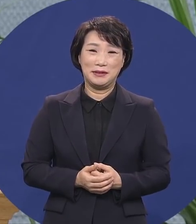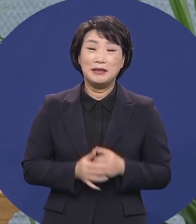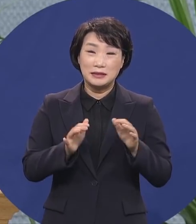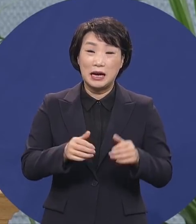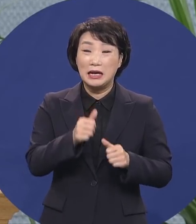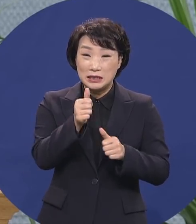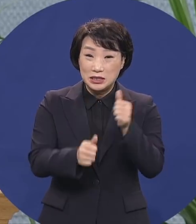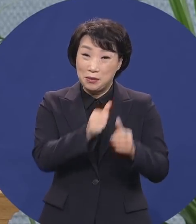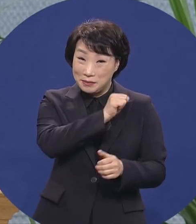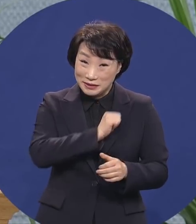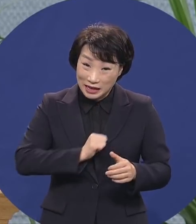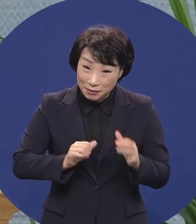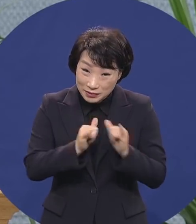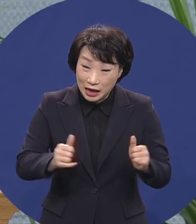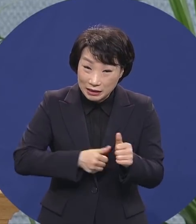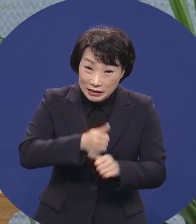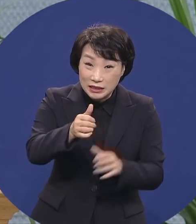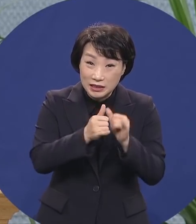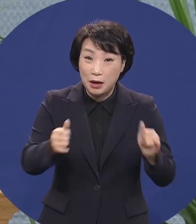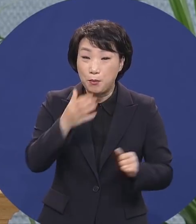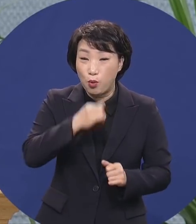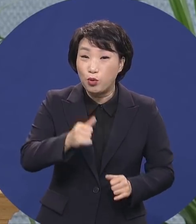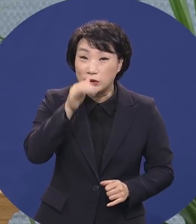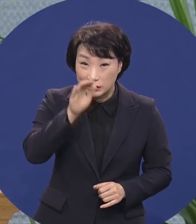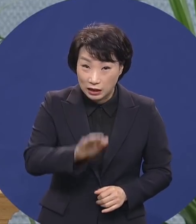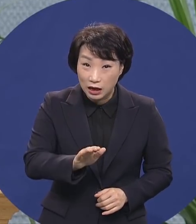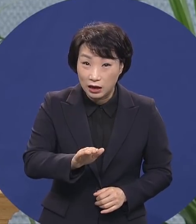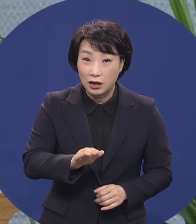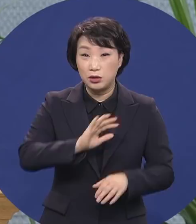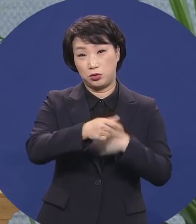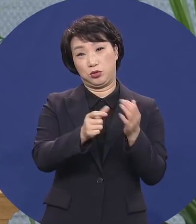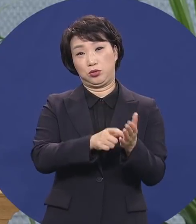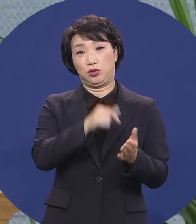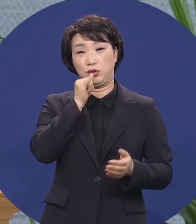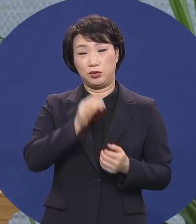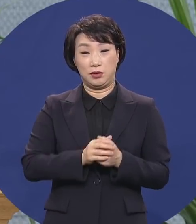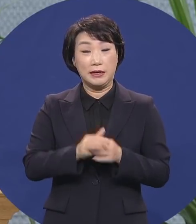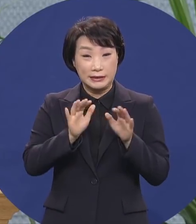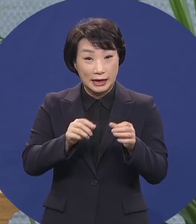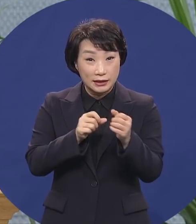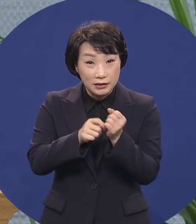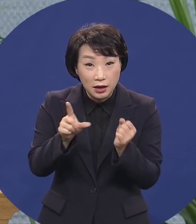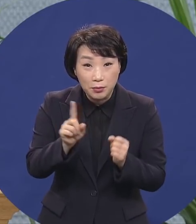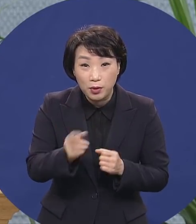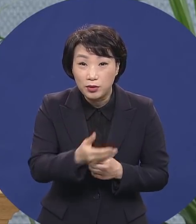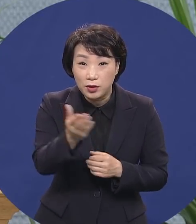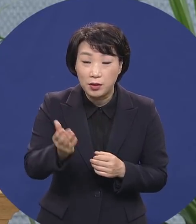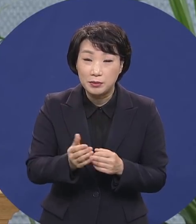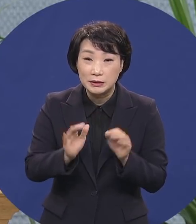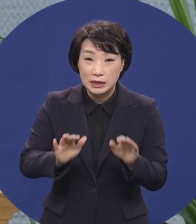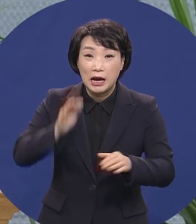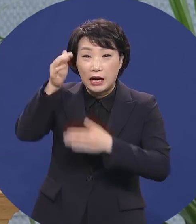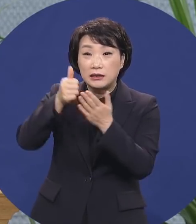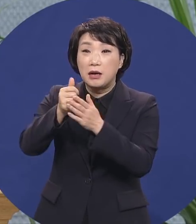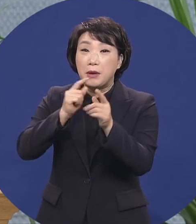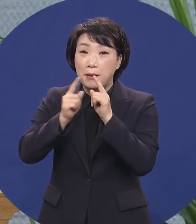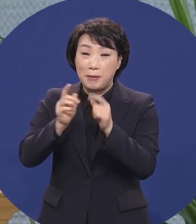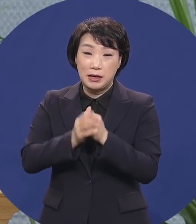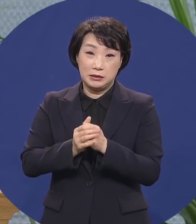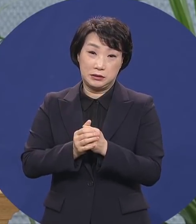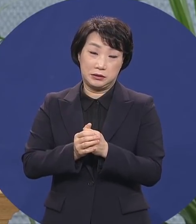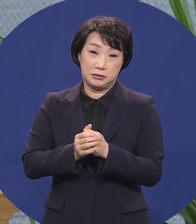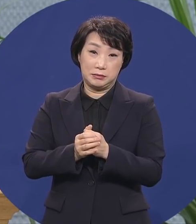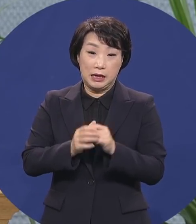시험을 참는 자, 이기는 자가 복이 있다 그랬대요. 다시 말해서 하나님의